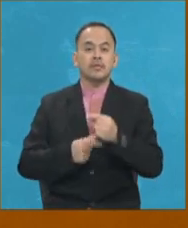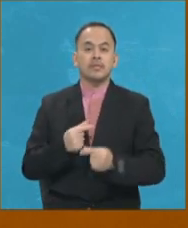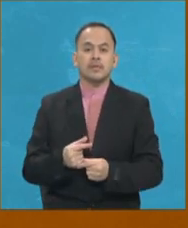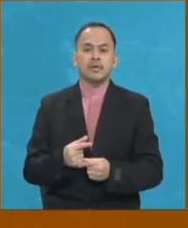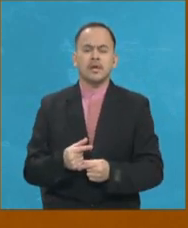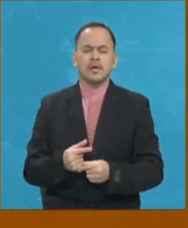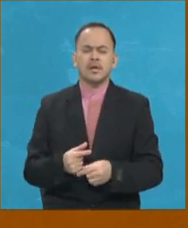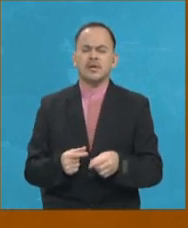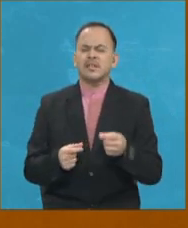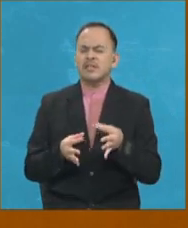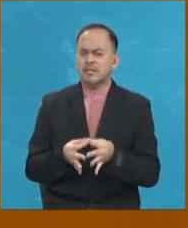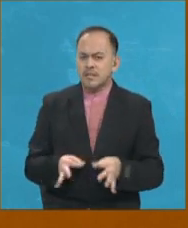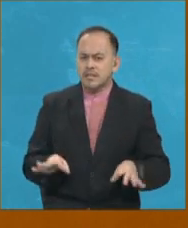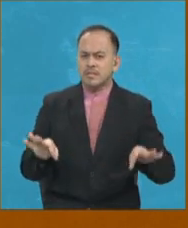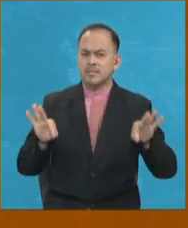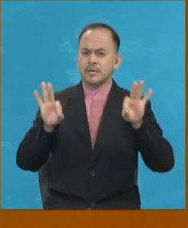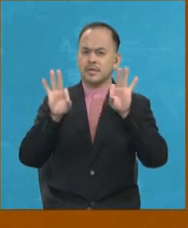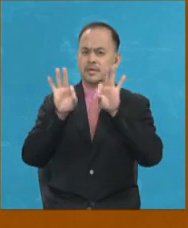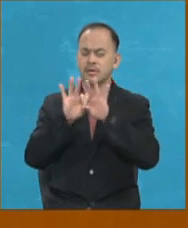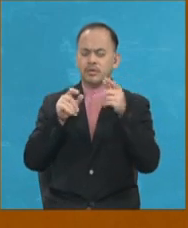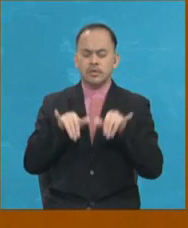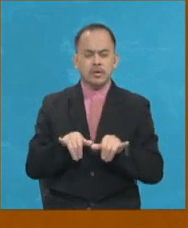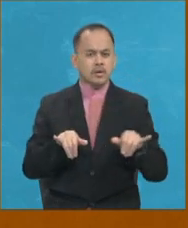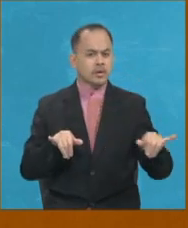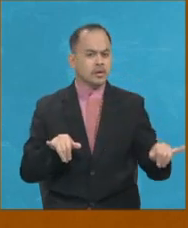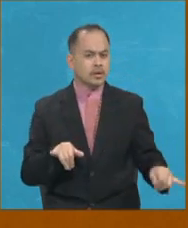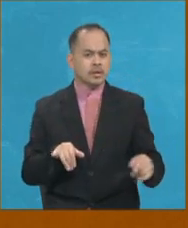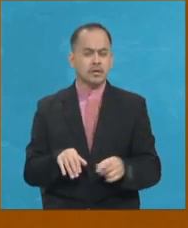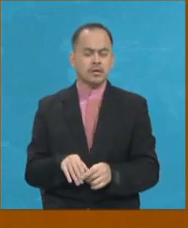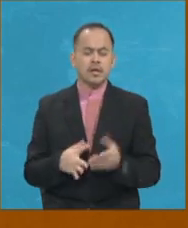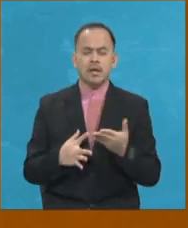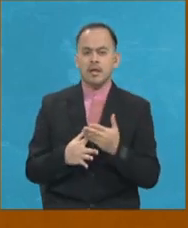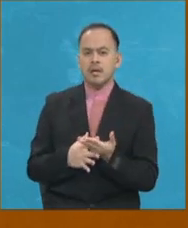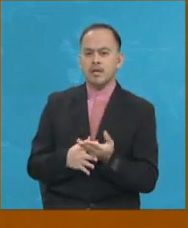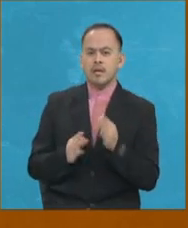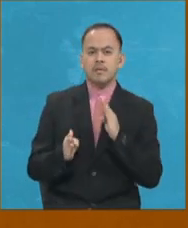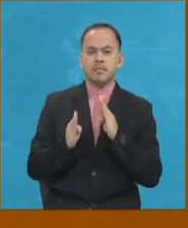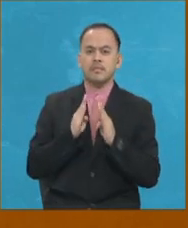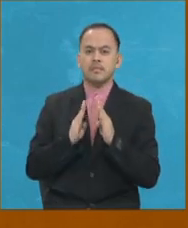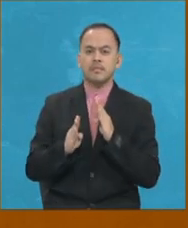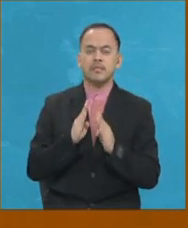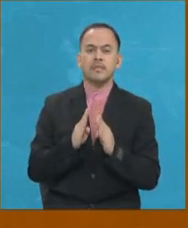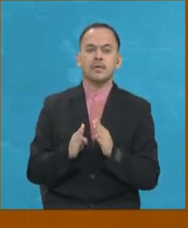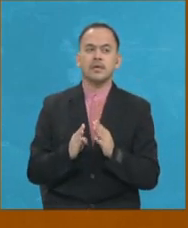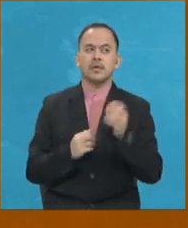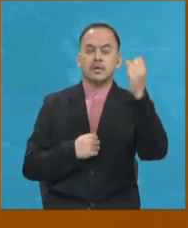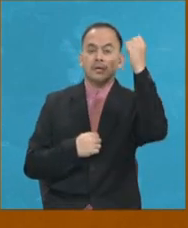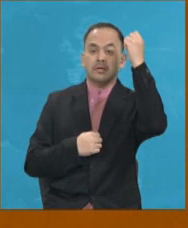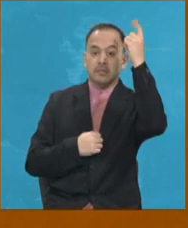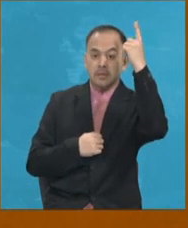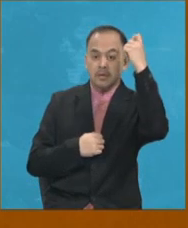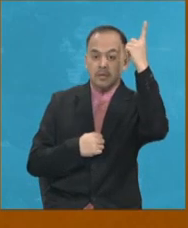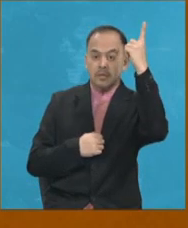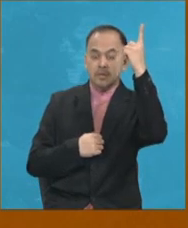mustahil untuk dikekalkan melalui perundingan-perundingan persahabatan